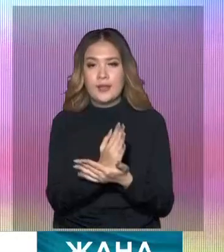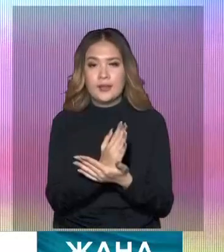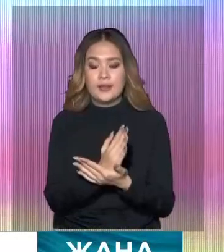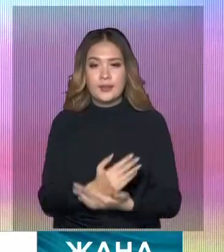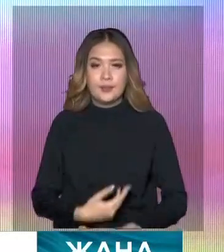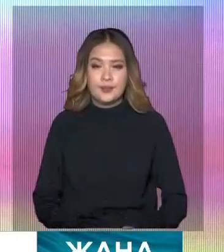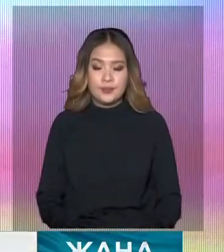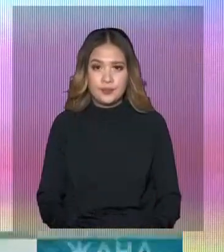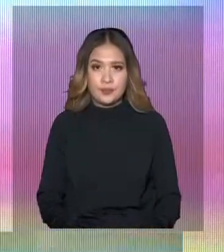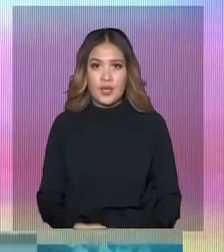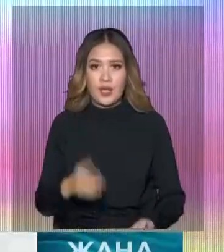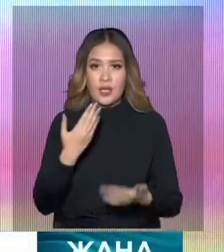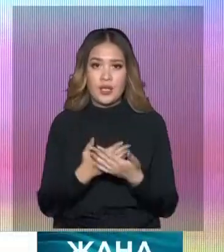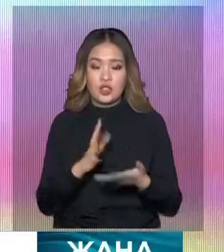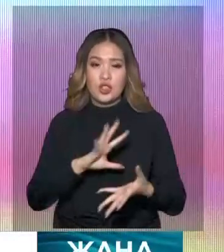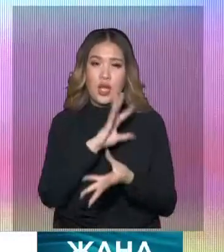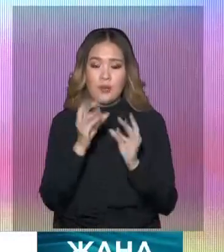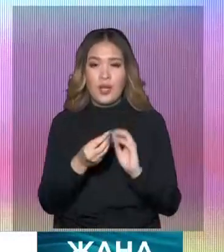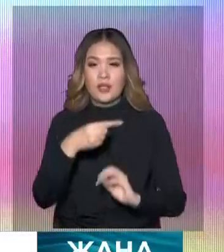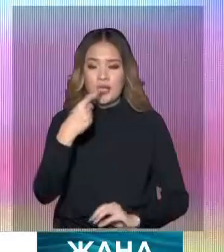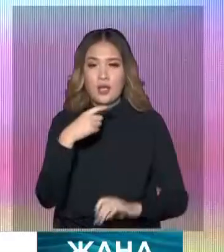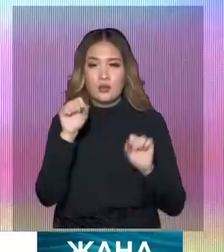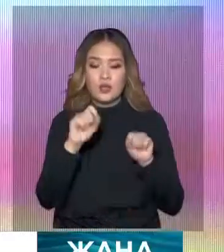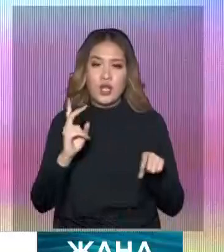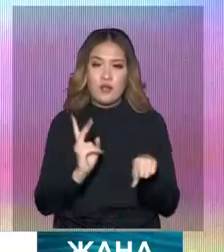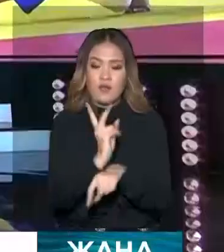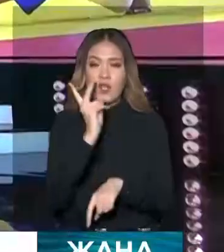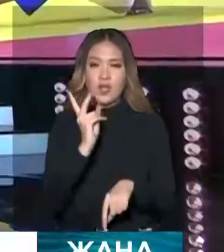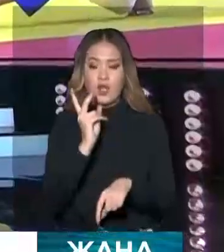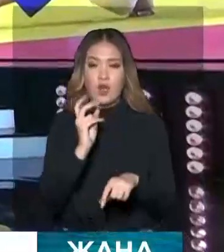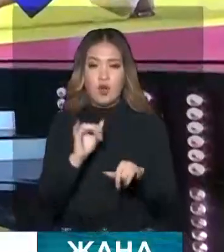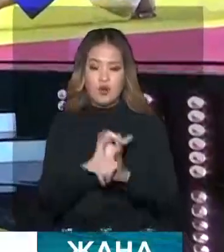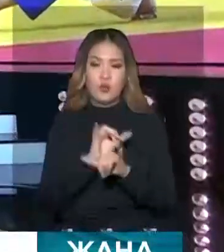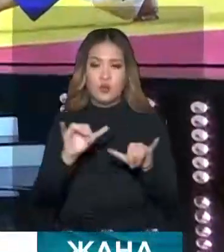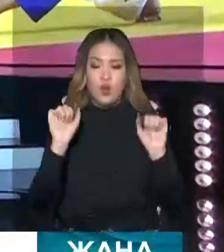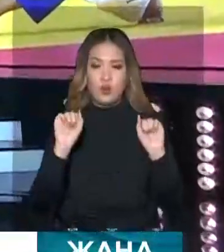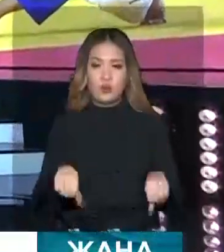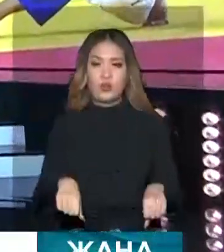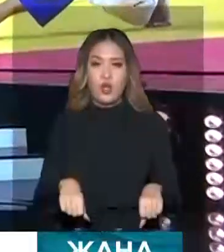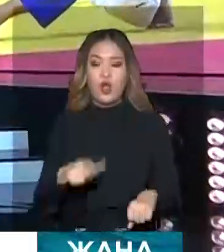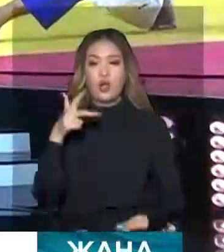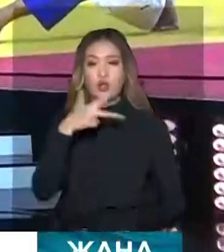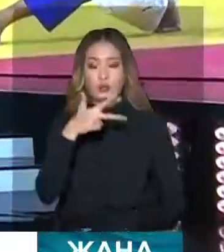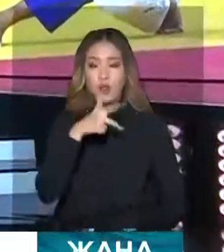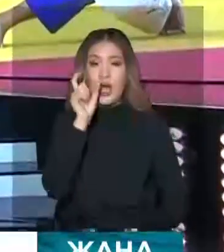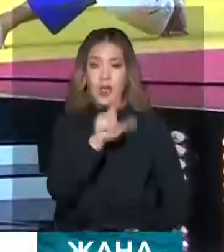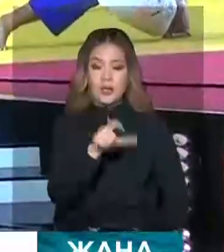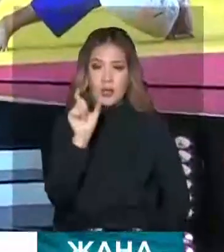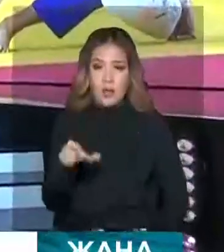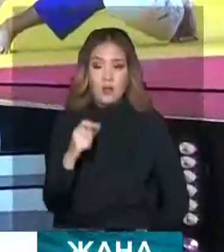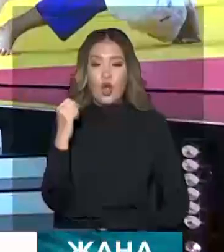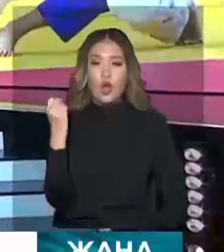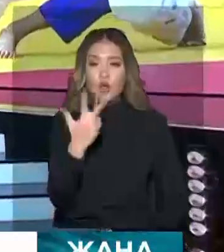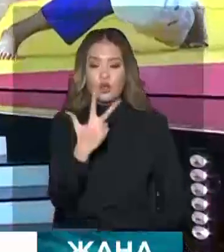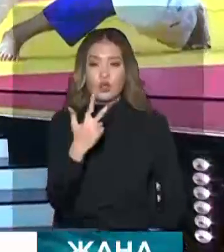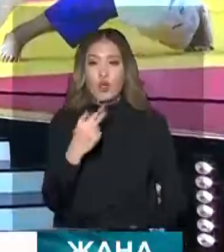3000. Енді жалпы айтқан кезде бұл енді тоже екі есе біз көбейтіп отырмыз. Яғни 3000 адам осы 3 өмір